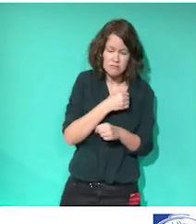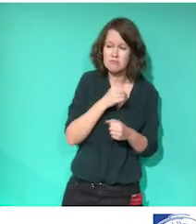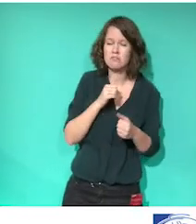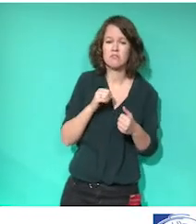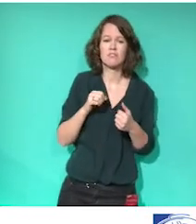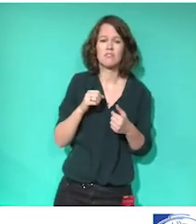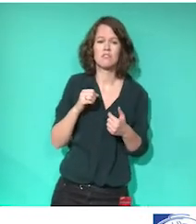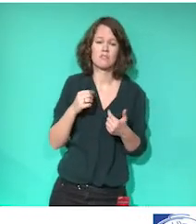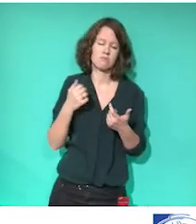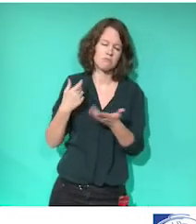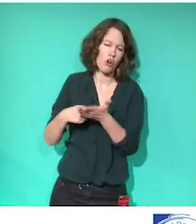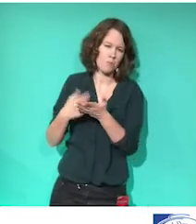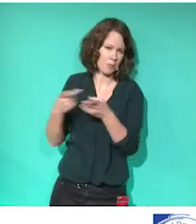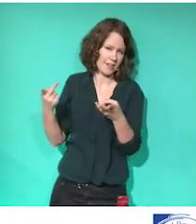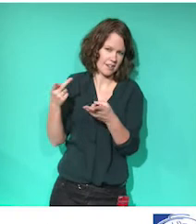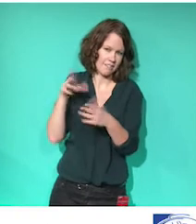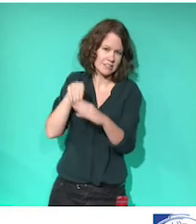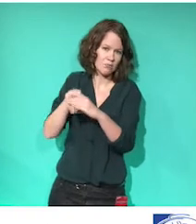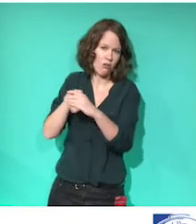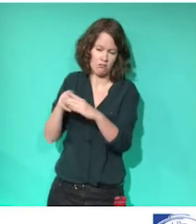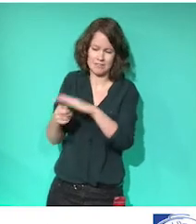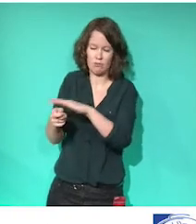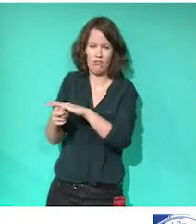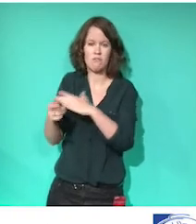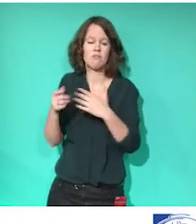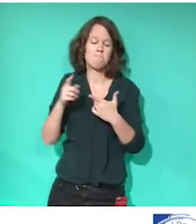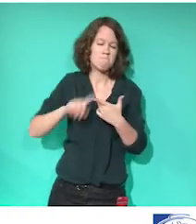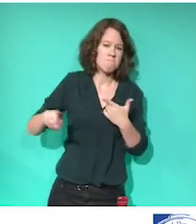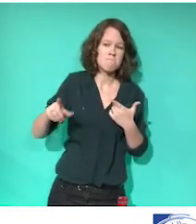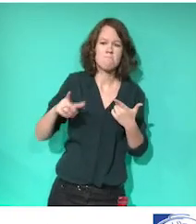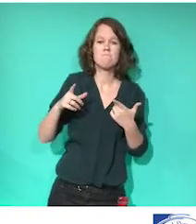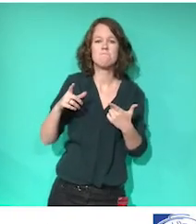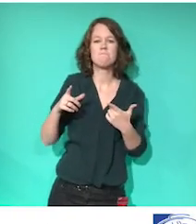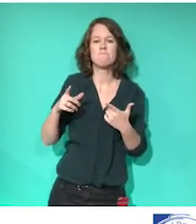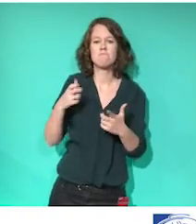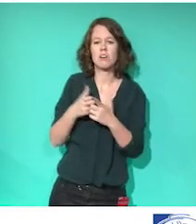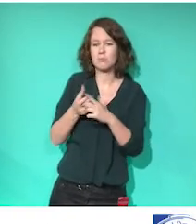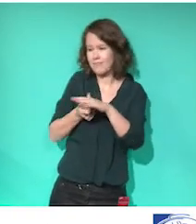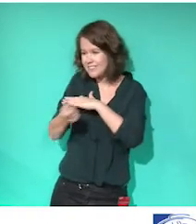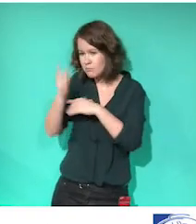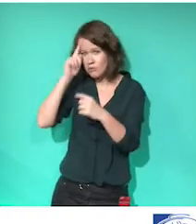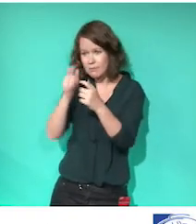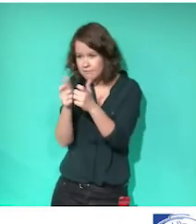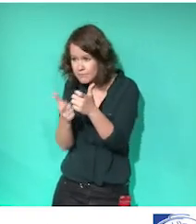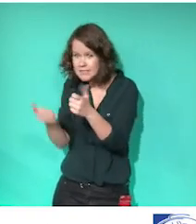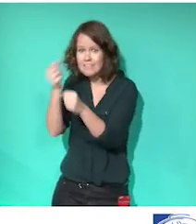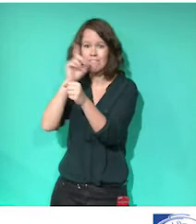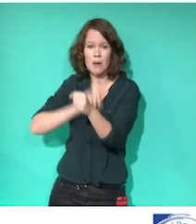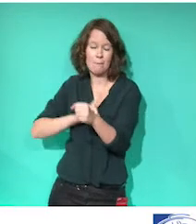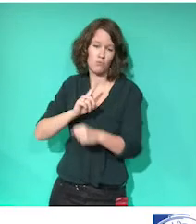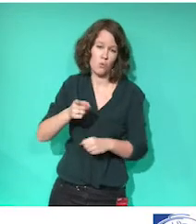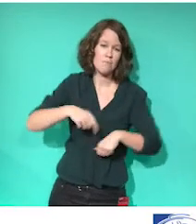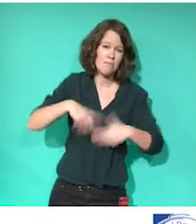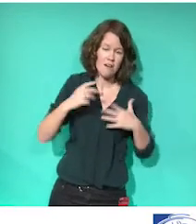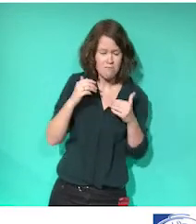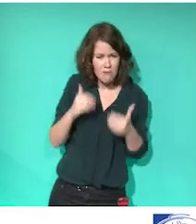publique d'investissement, dans un soutien particulier à l'investissement des femmes entrepreneurs. Pour autant, le plan que nous avons